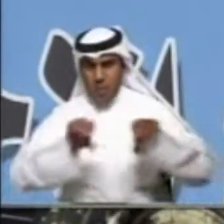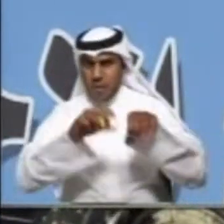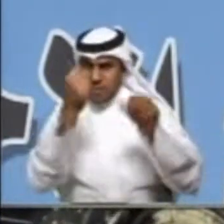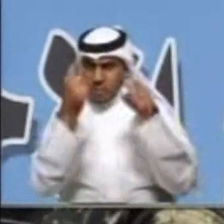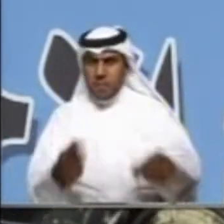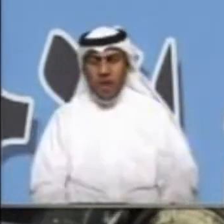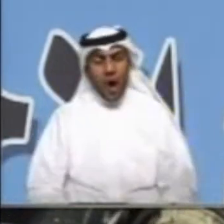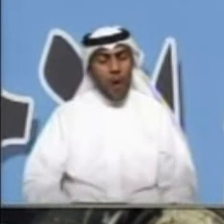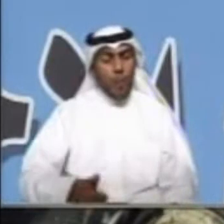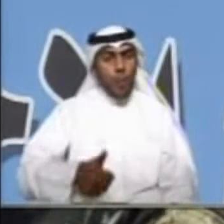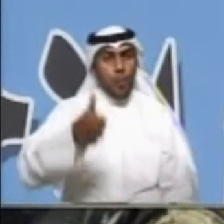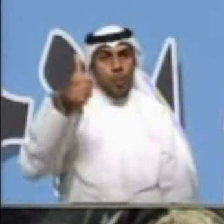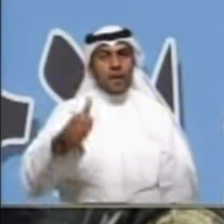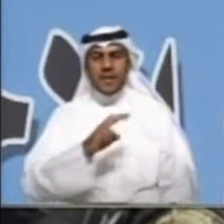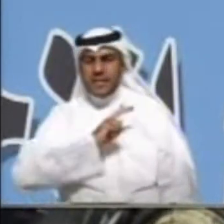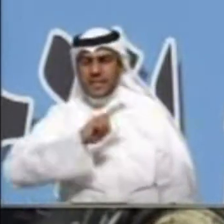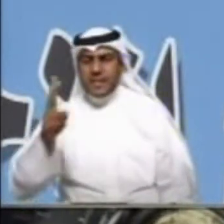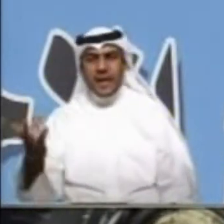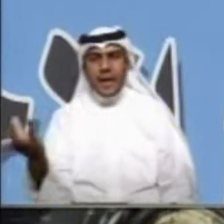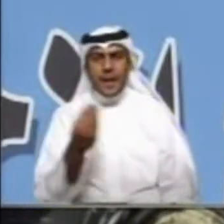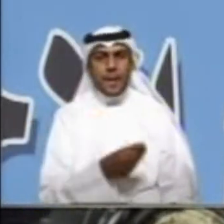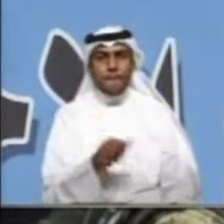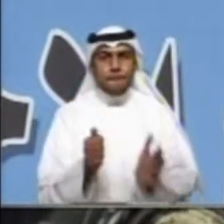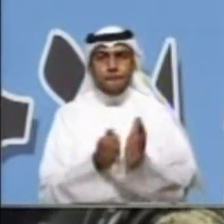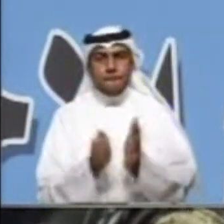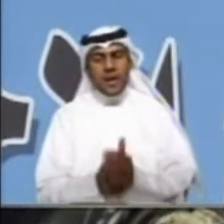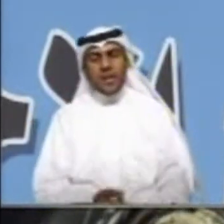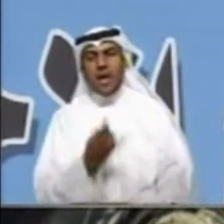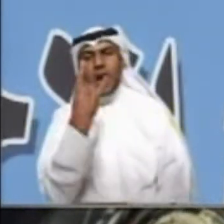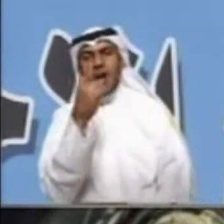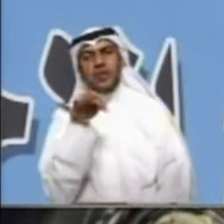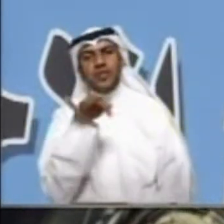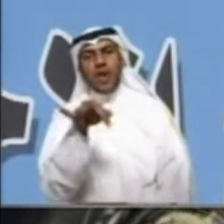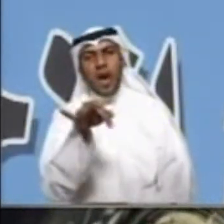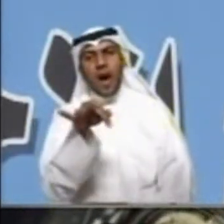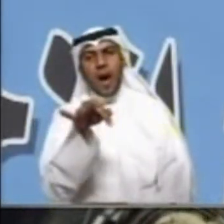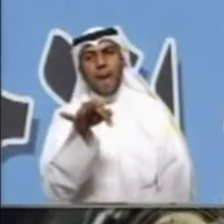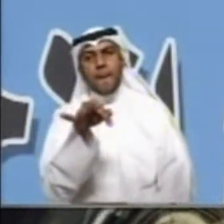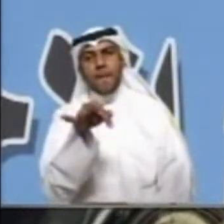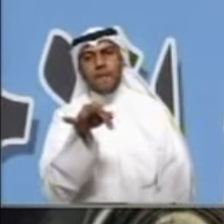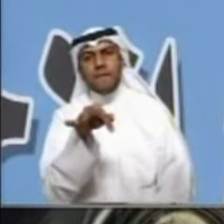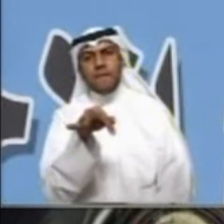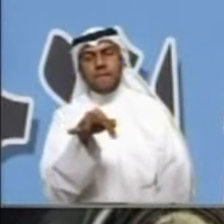تقريبا المنطقة تستوعب 10,000 وحدة سكنية، تم تجهيز 10,000